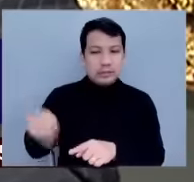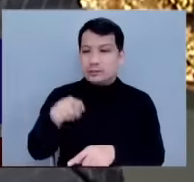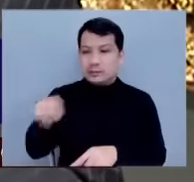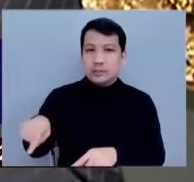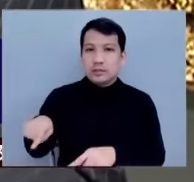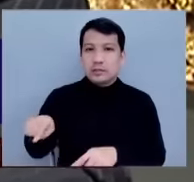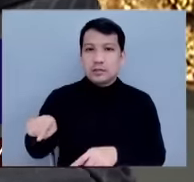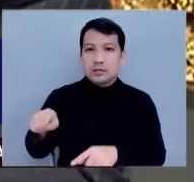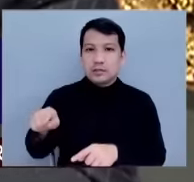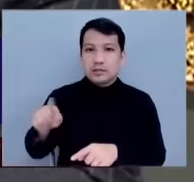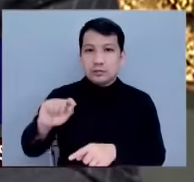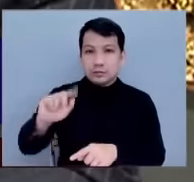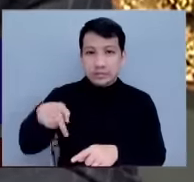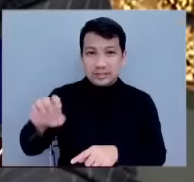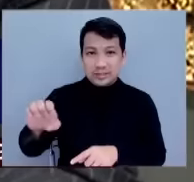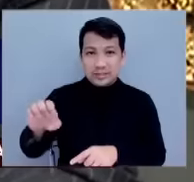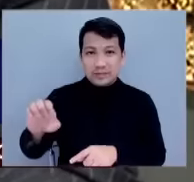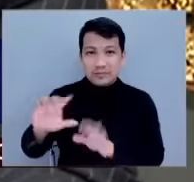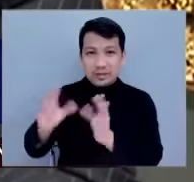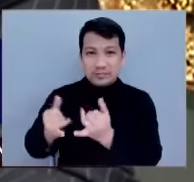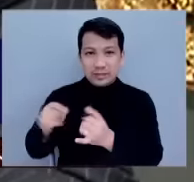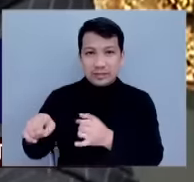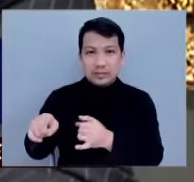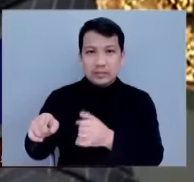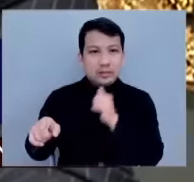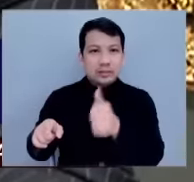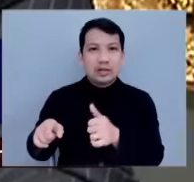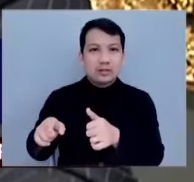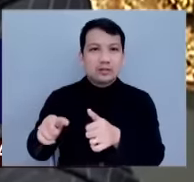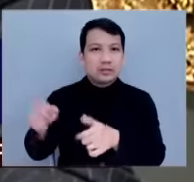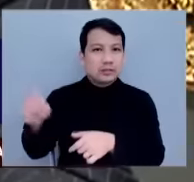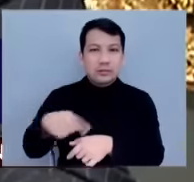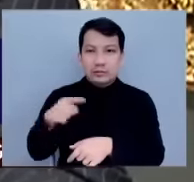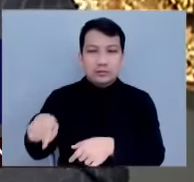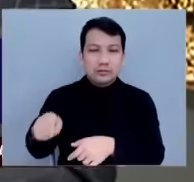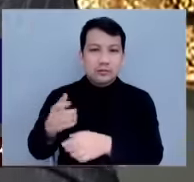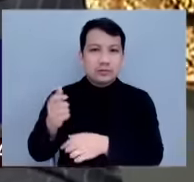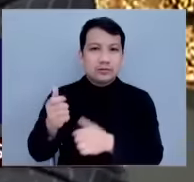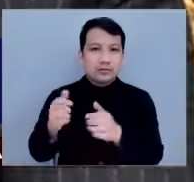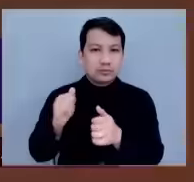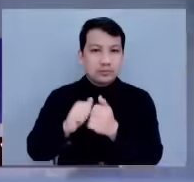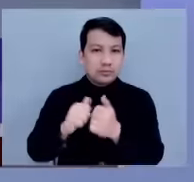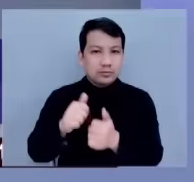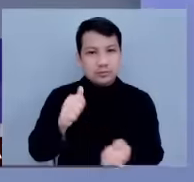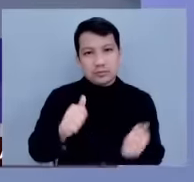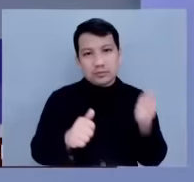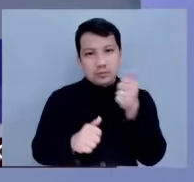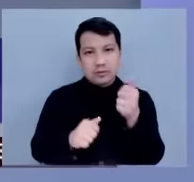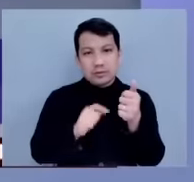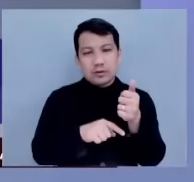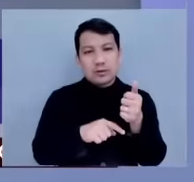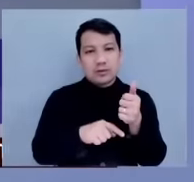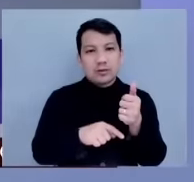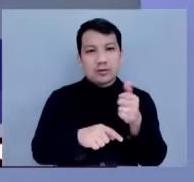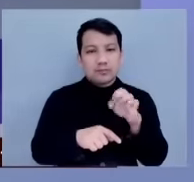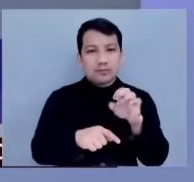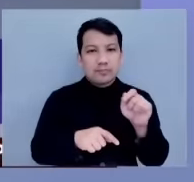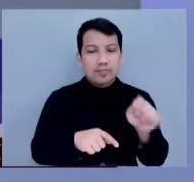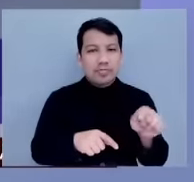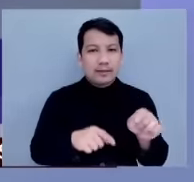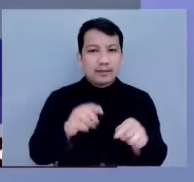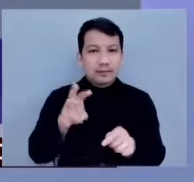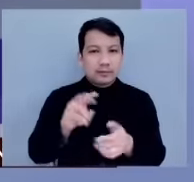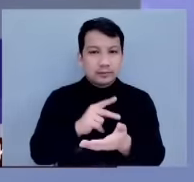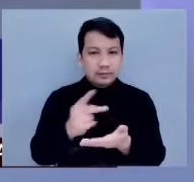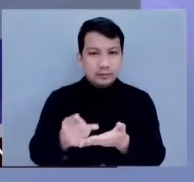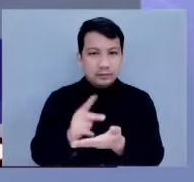pinag-aawayang mark o yung title na Eat Bulaga. So panalo ang Dabbercads sa araw na ito. Sa 16-page